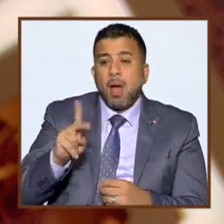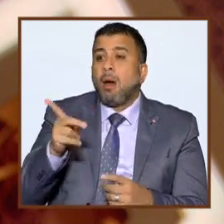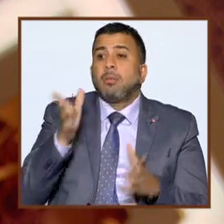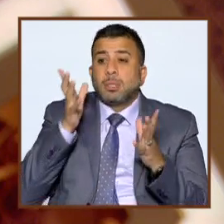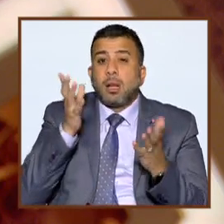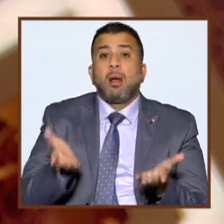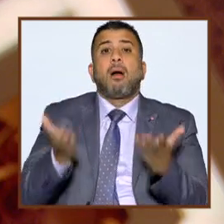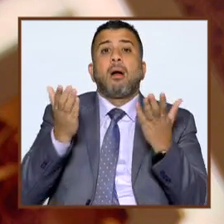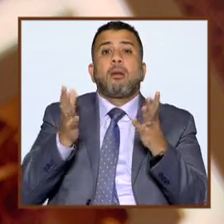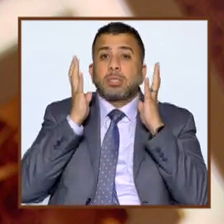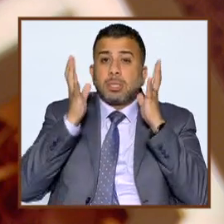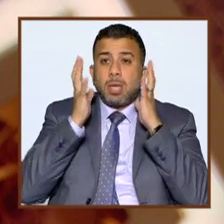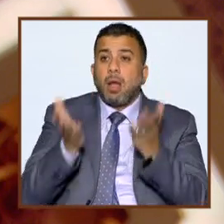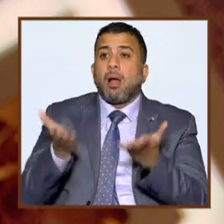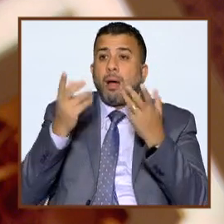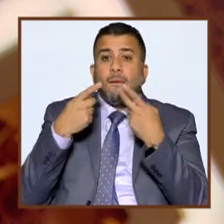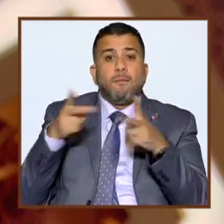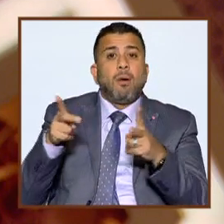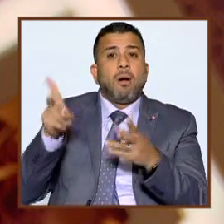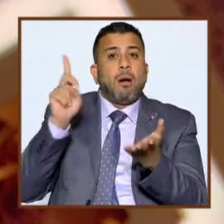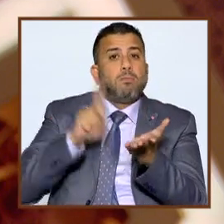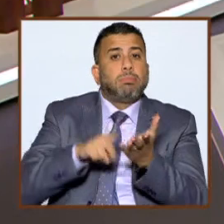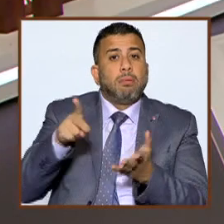وبينها إقامة الفريضة.